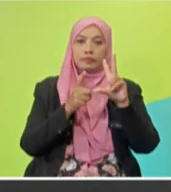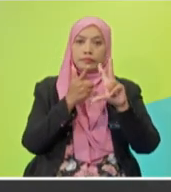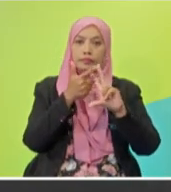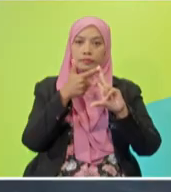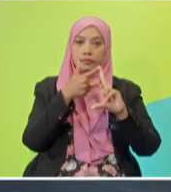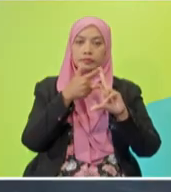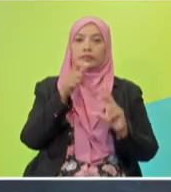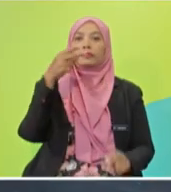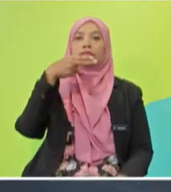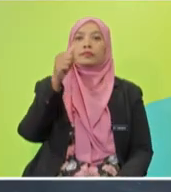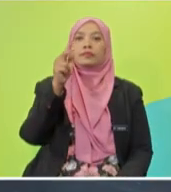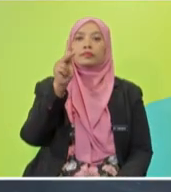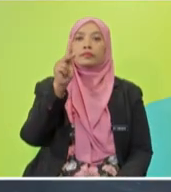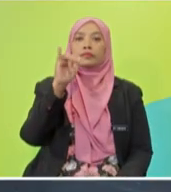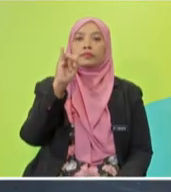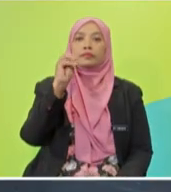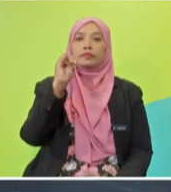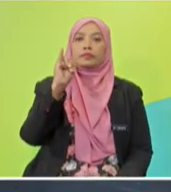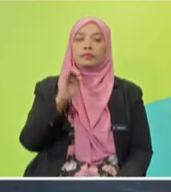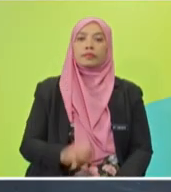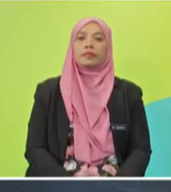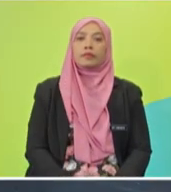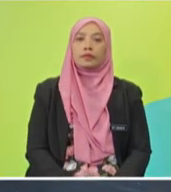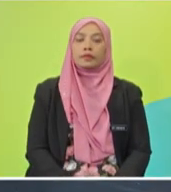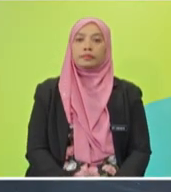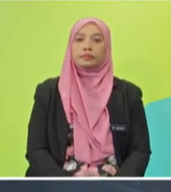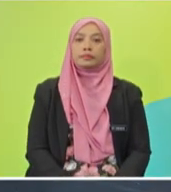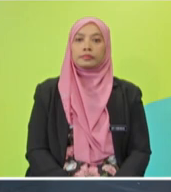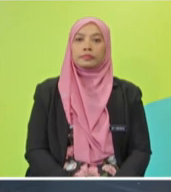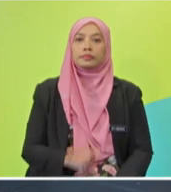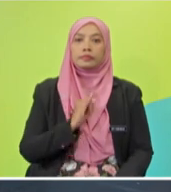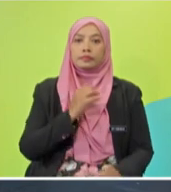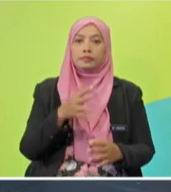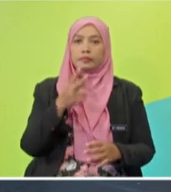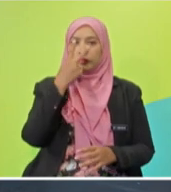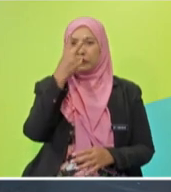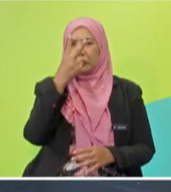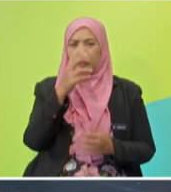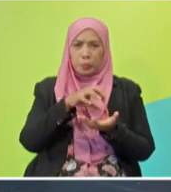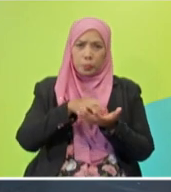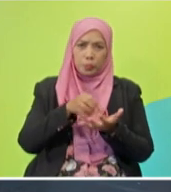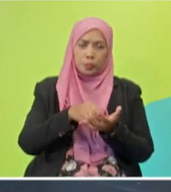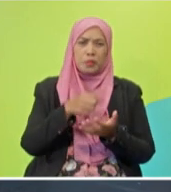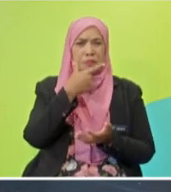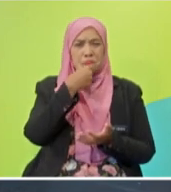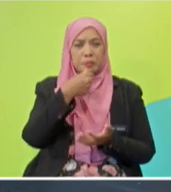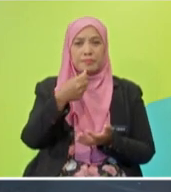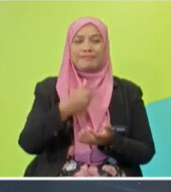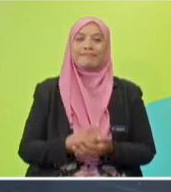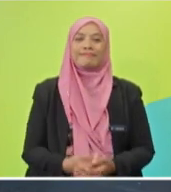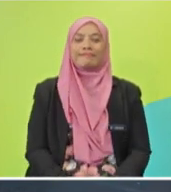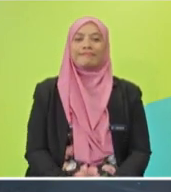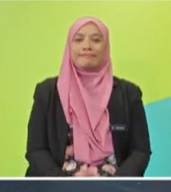Okey, cikgu. Jadi, saya sebenarnya nak tanya, dari tadi saya dah nampak dah kek sedap ni, cikgu. Sebenarnya kita nak buat apa dengan benda ni, cikgu? Okey, hari